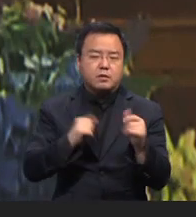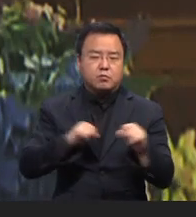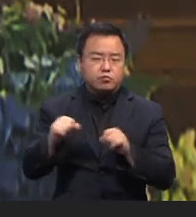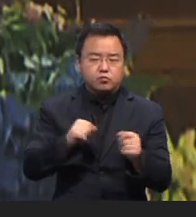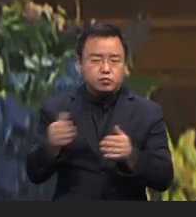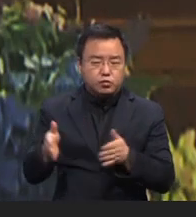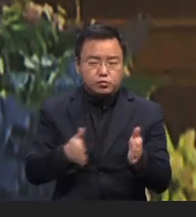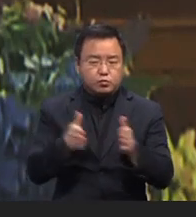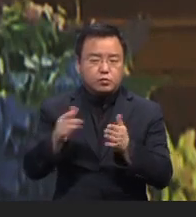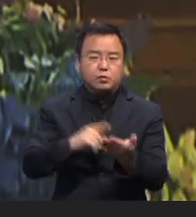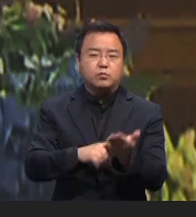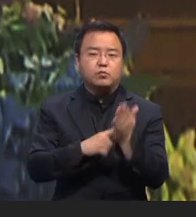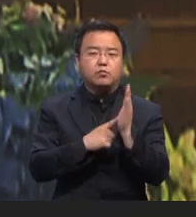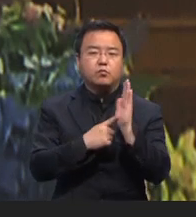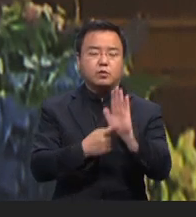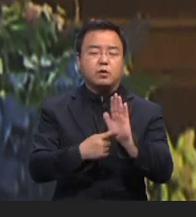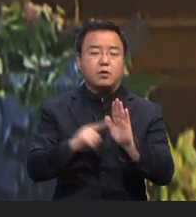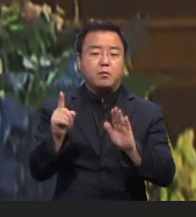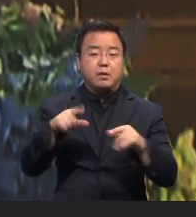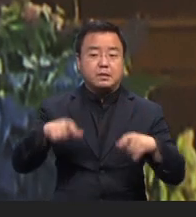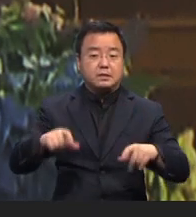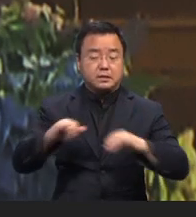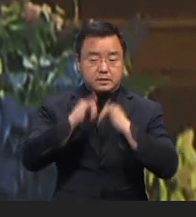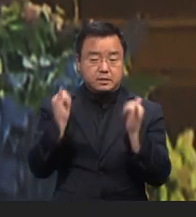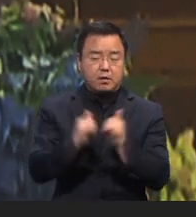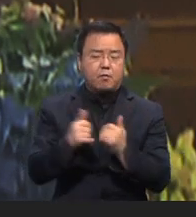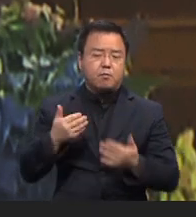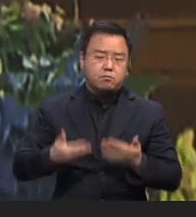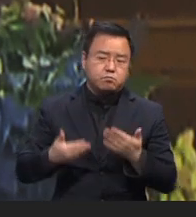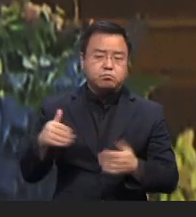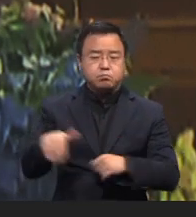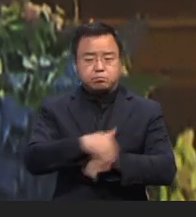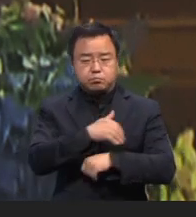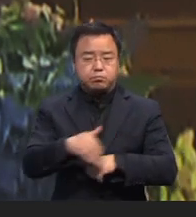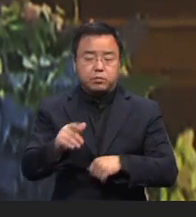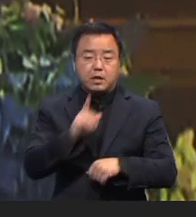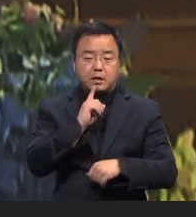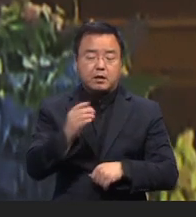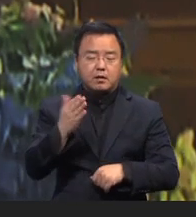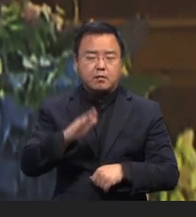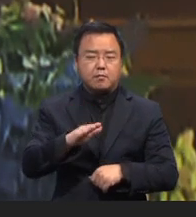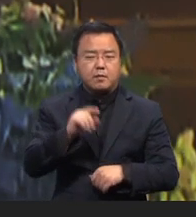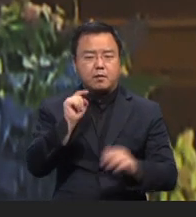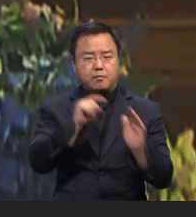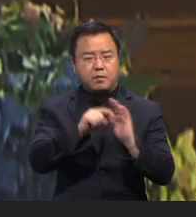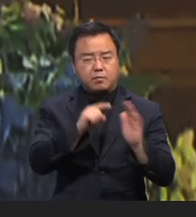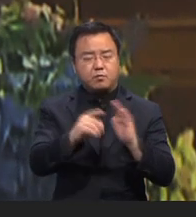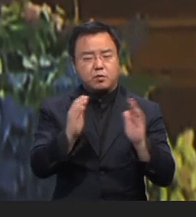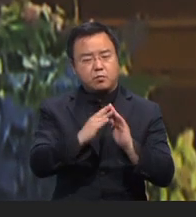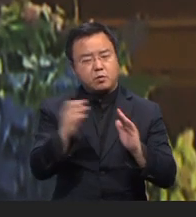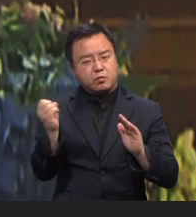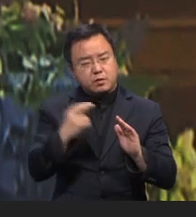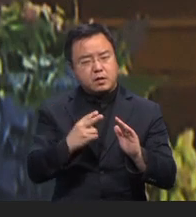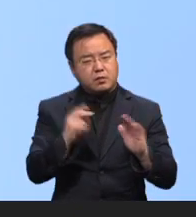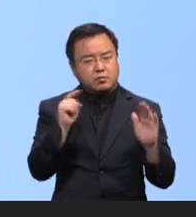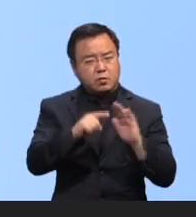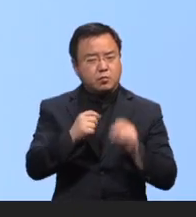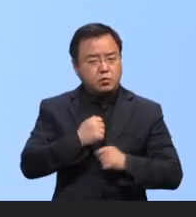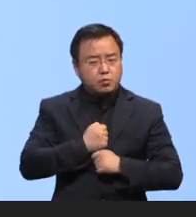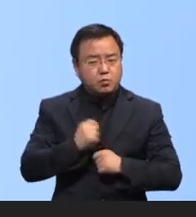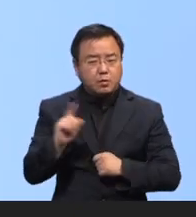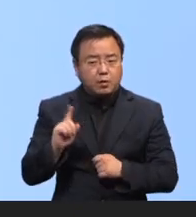제약도 없이 지역사회 라주 활발하게 돌아가셨다고 하죠 확진 자가 다녀온 곳을 방문하는 걸 주의 해야 하는지도 궁금합니다 어